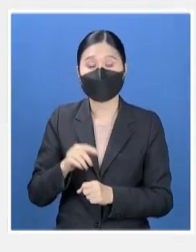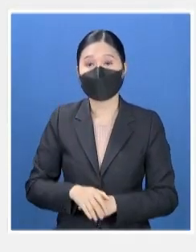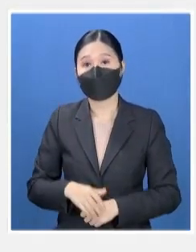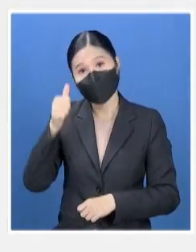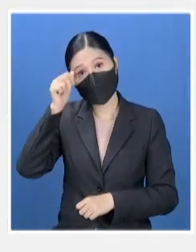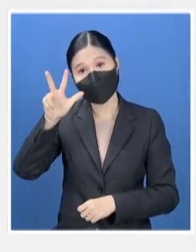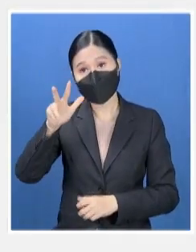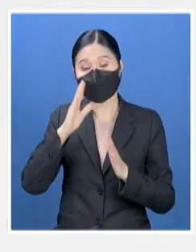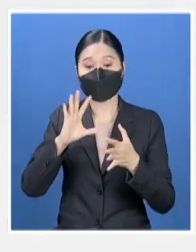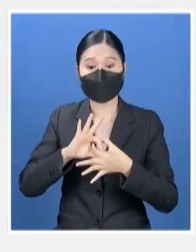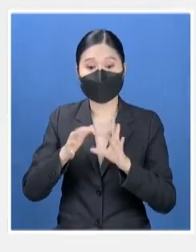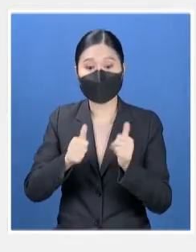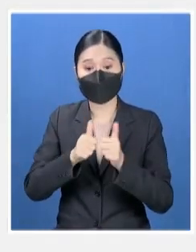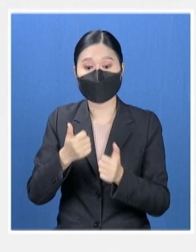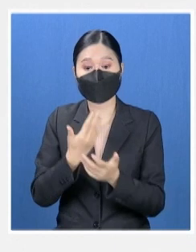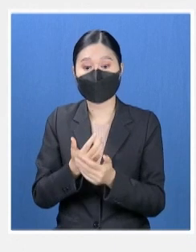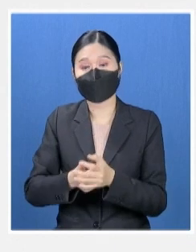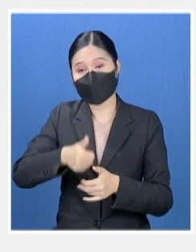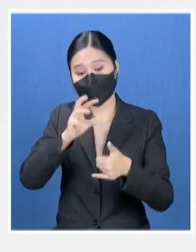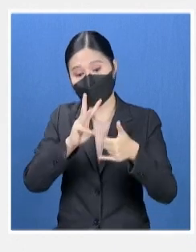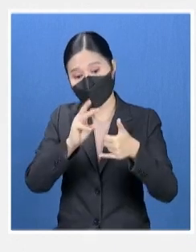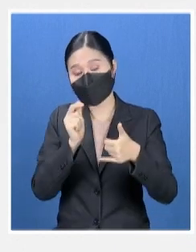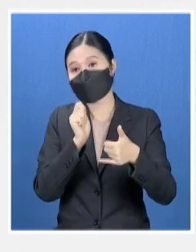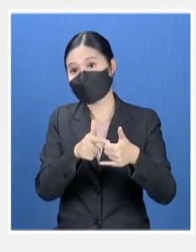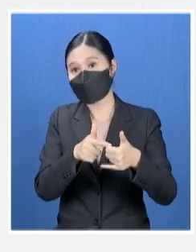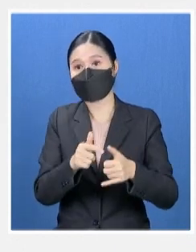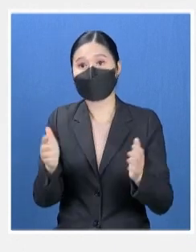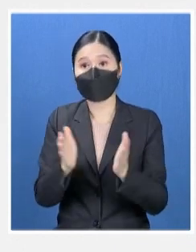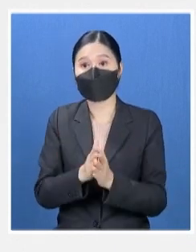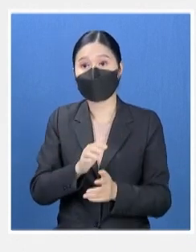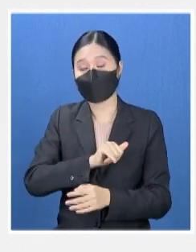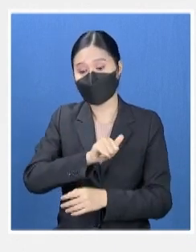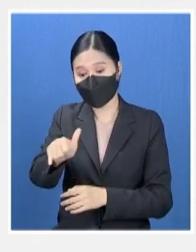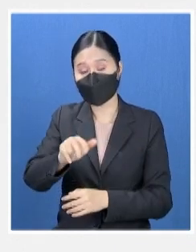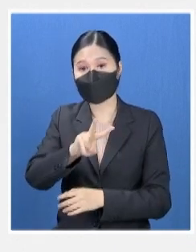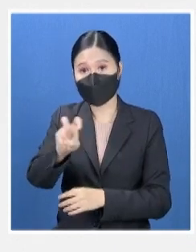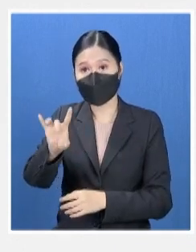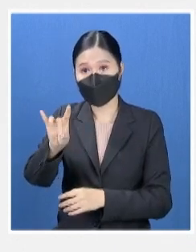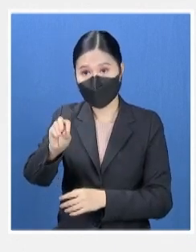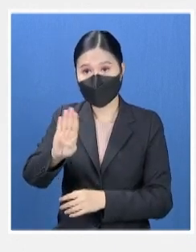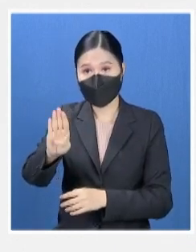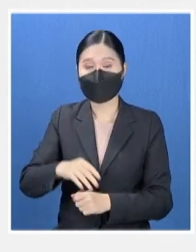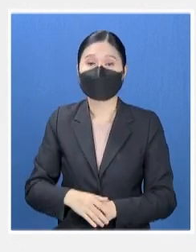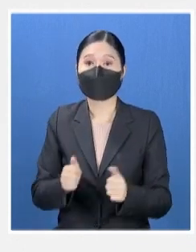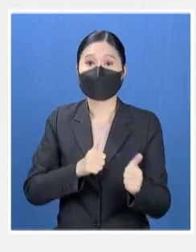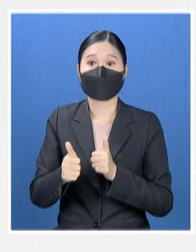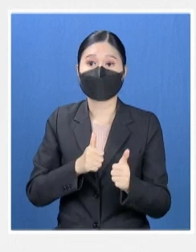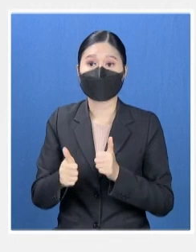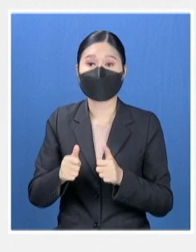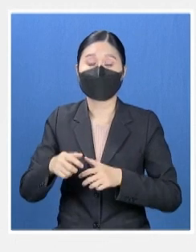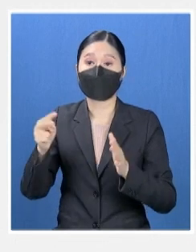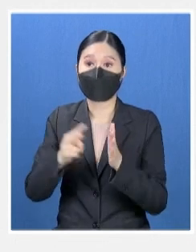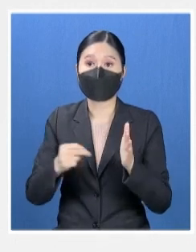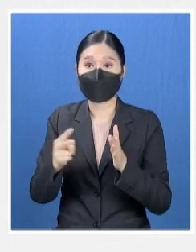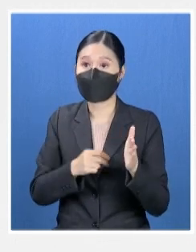Part 3วันนักกีฬาได้เงิน 60บาทรวมค่าเดินทางอีก280บาทการแข่งขันกรีฑา